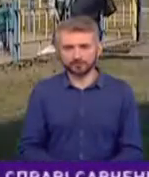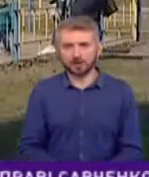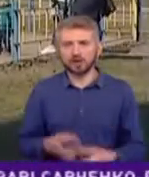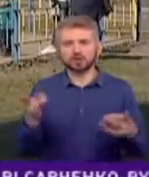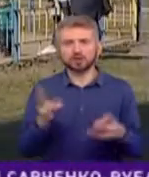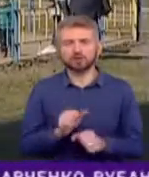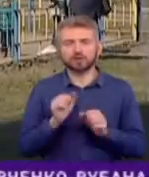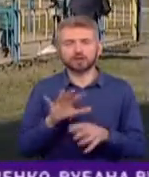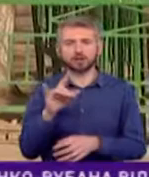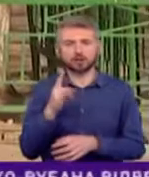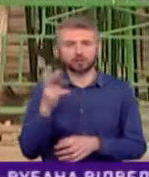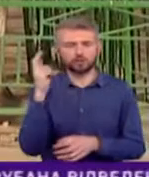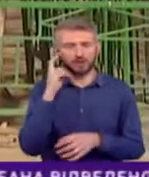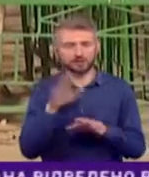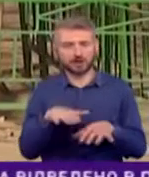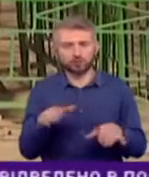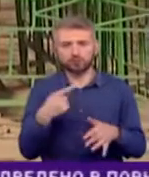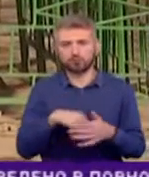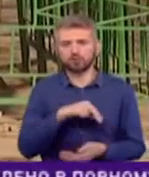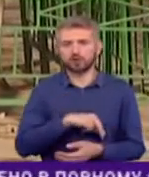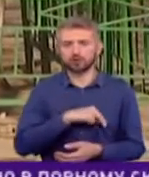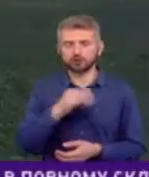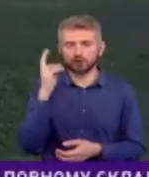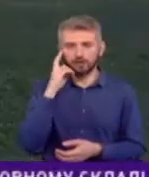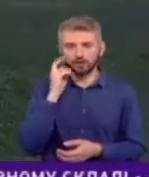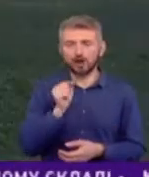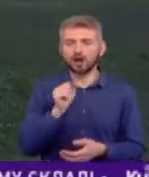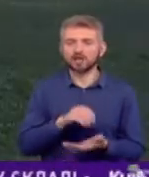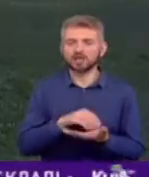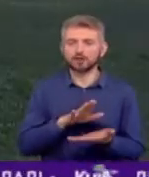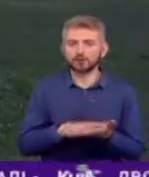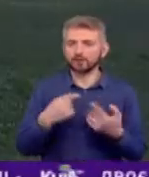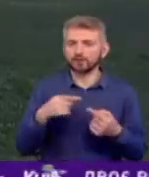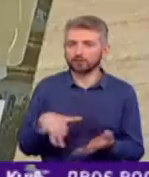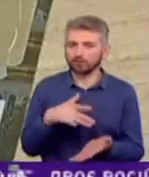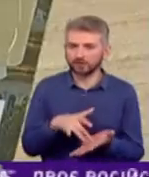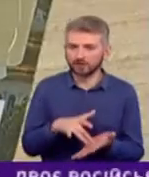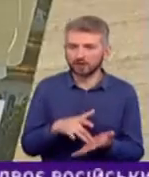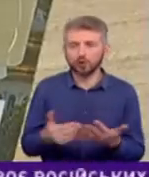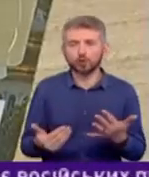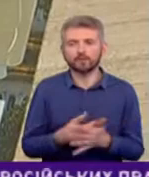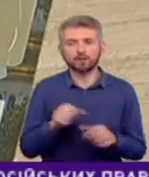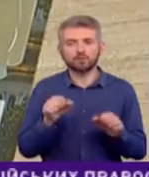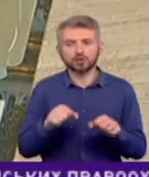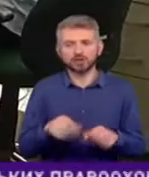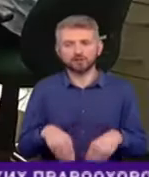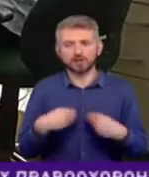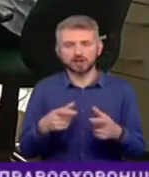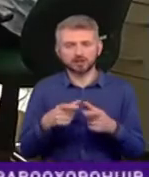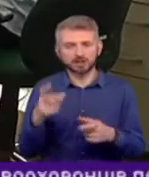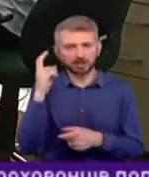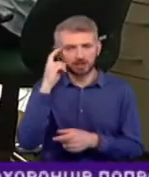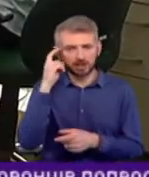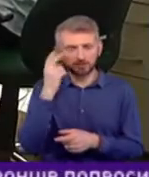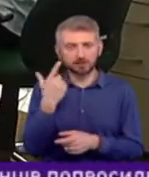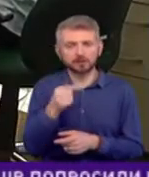Потрібно віддати дитину в столичний садочок, бо працюєш у Києві, а зареєстрований в іншому місті. Нові можливості дає картка киянина.